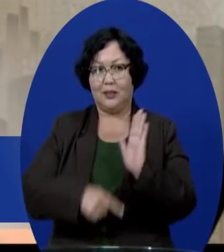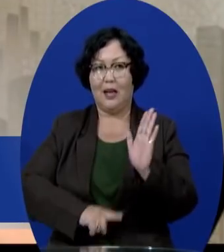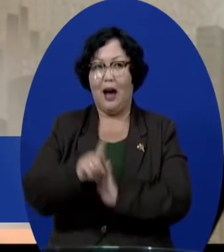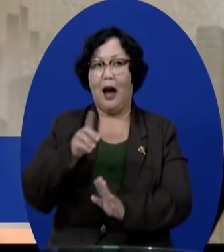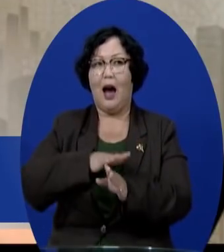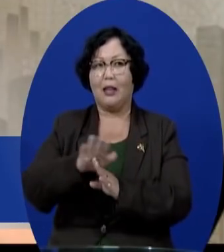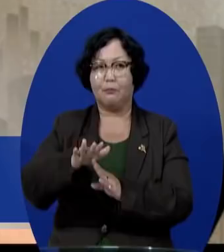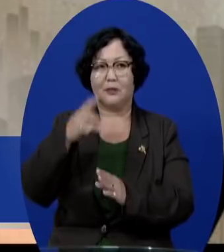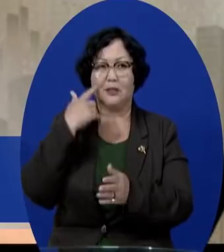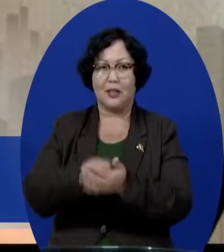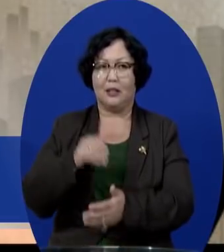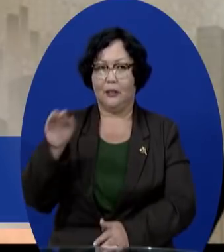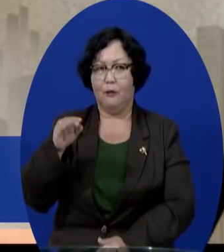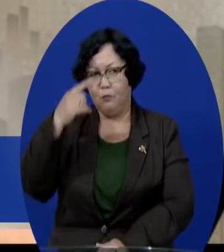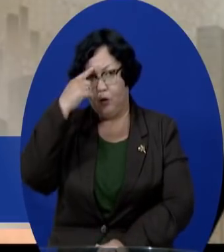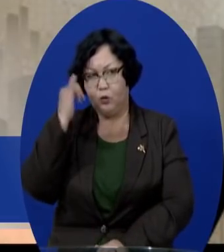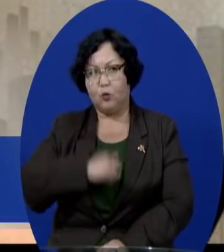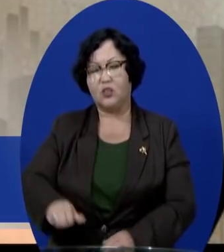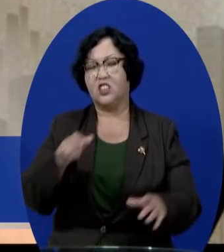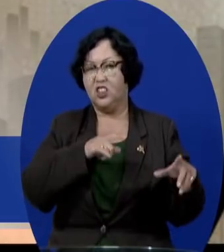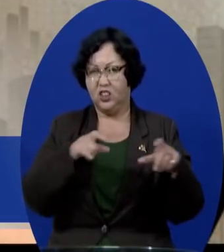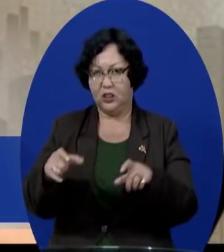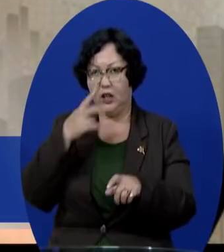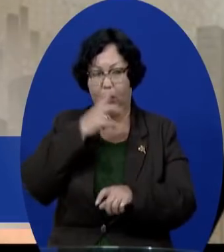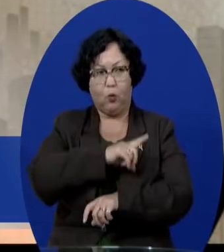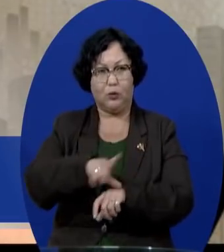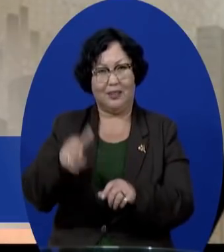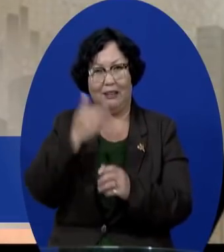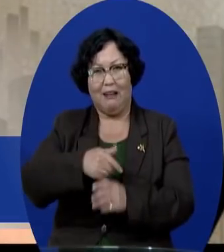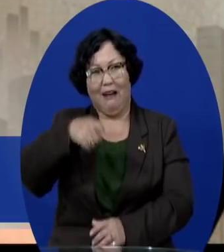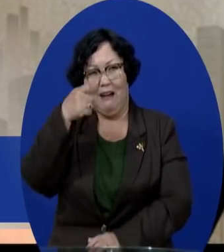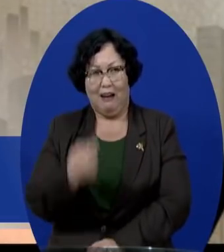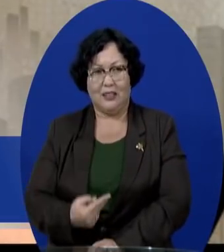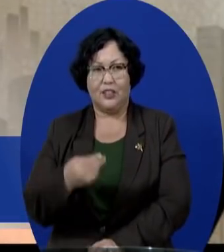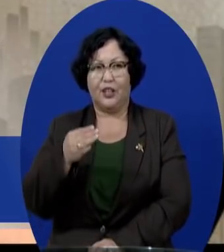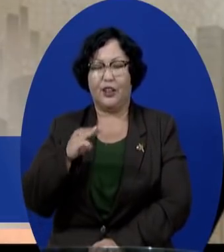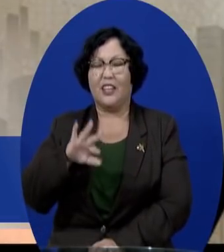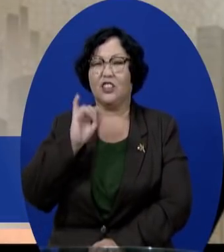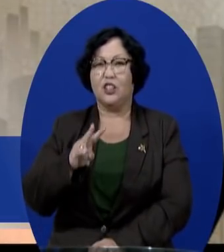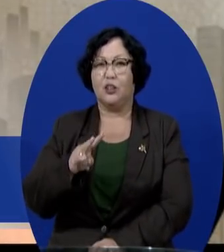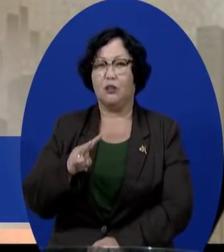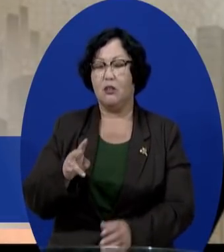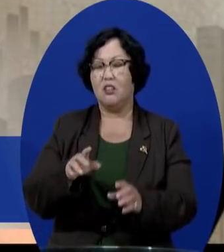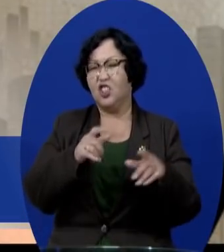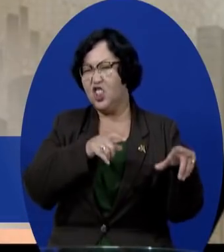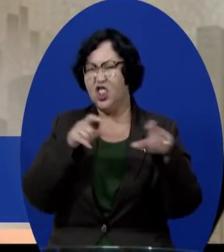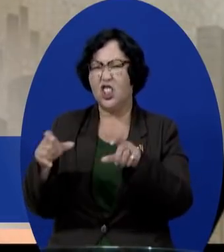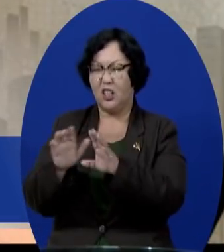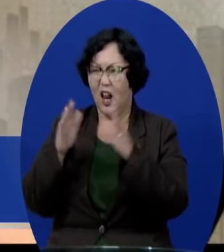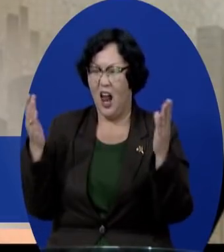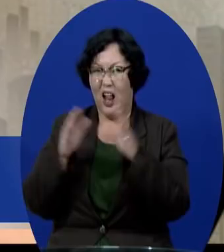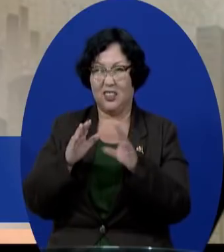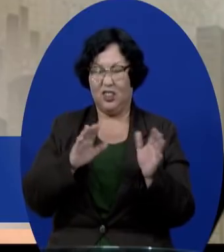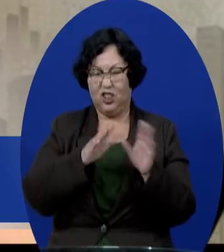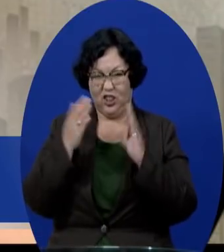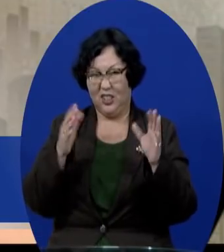бол за бид нар ойлголоо Монгол улсын чингэлгийг ингээд удаагаад байгаа биш тэнцэн боомт дээр чингэлэг бол маш их өгнөрлтэй байна гэхдээ